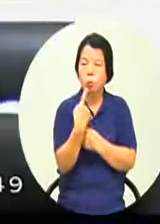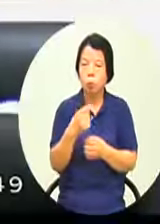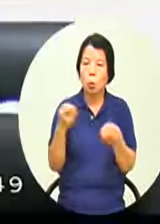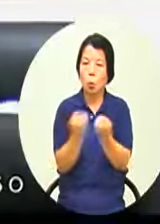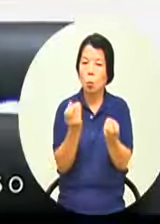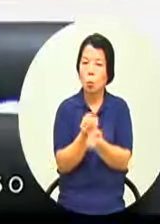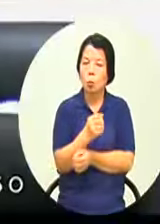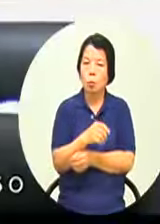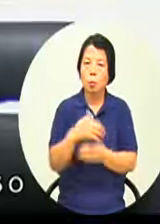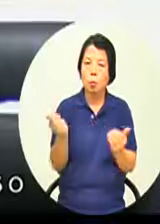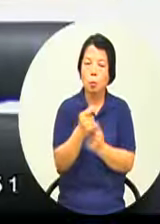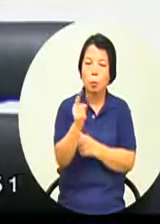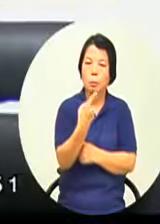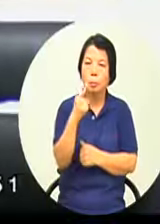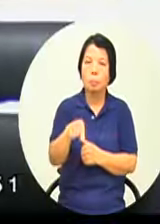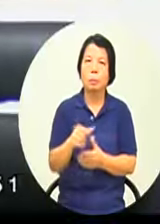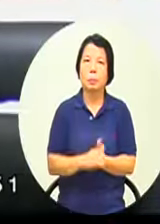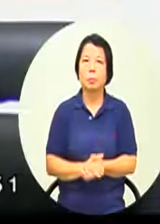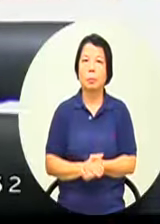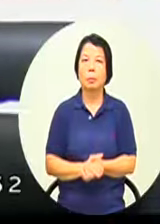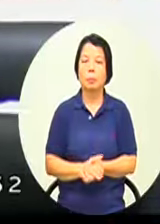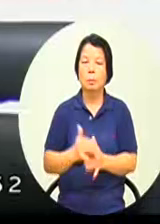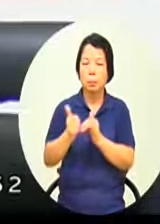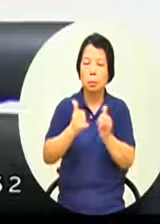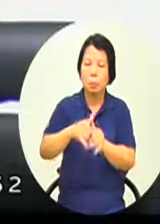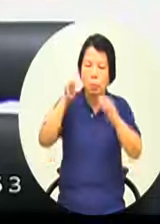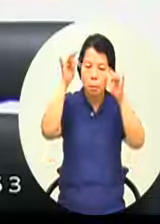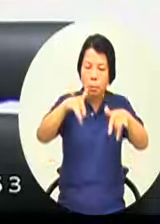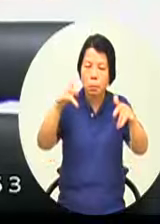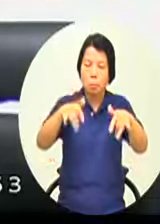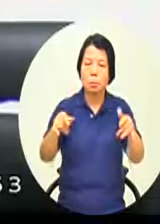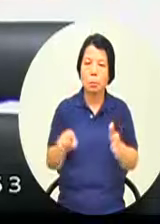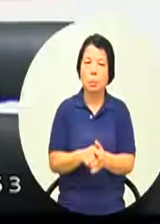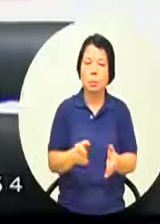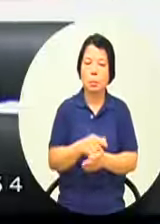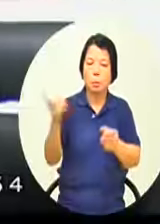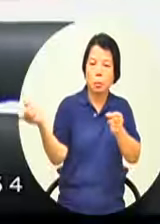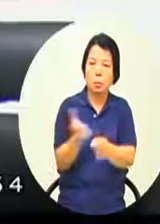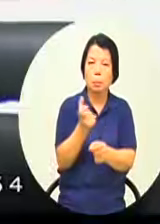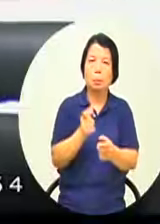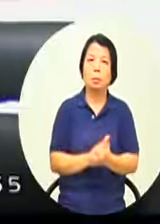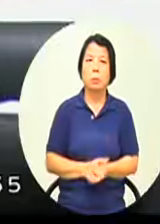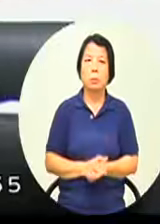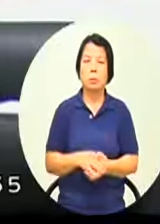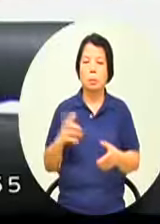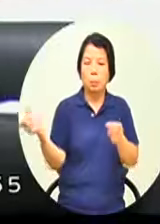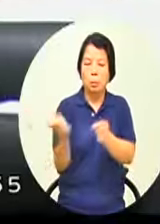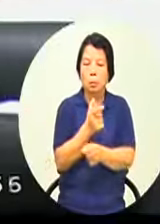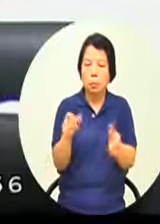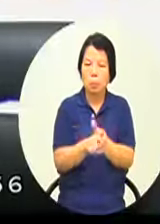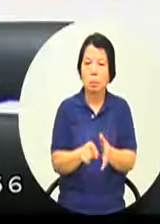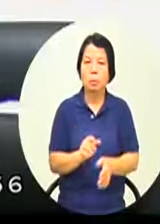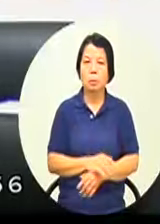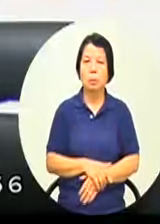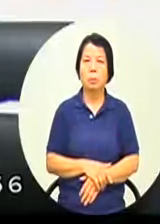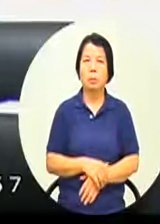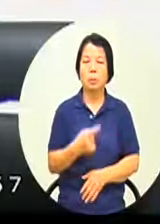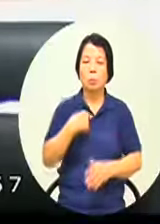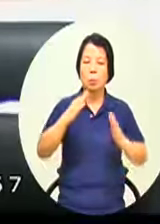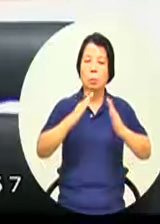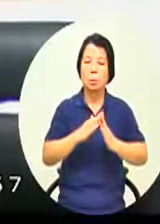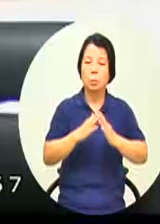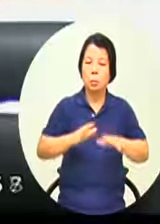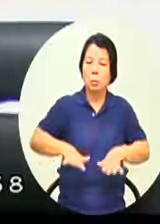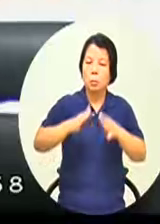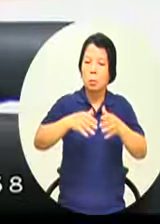雄市民要的是落雨天，还是台风，风台来的时阵。我们家可以不